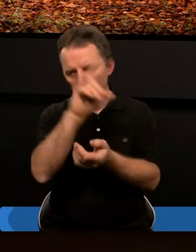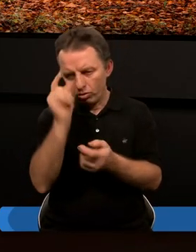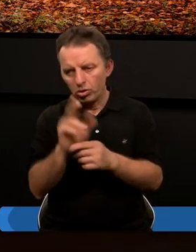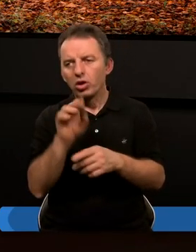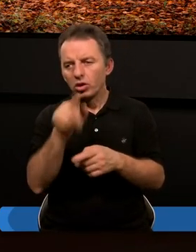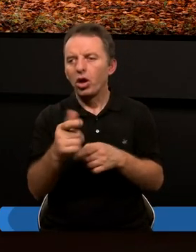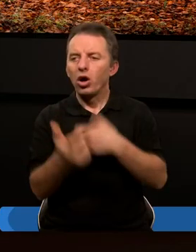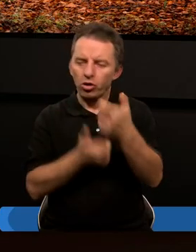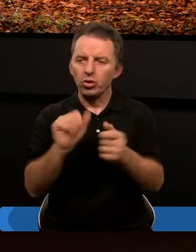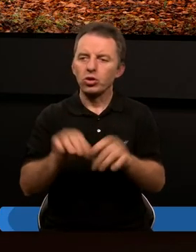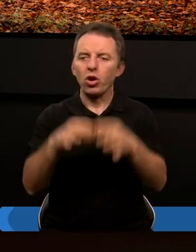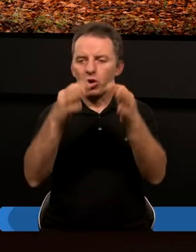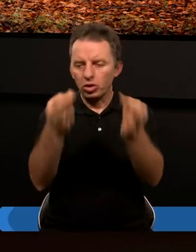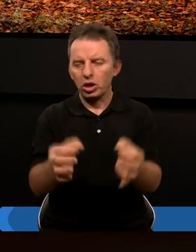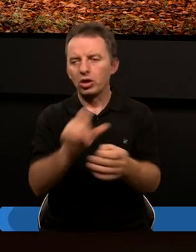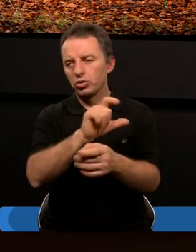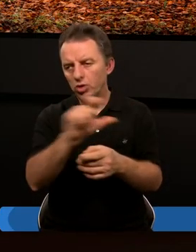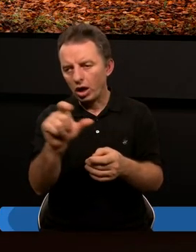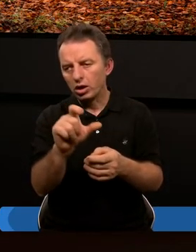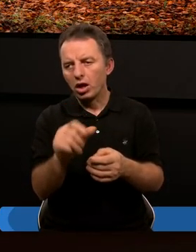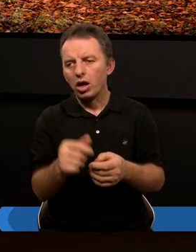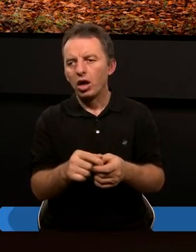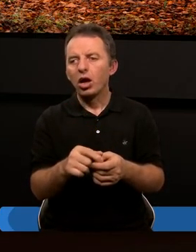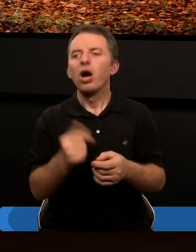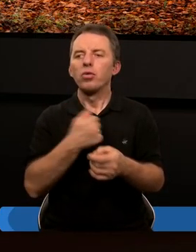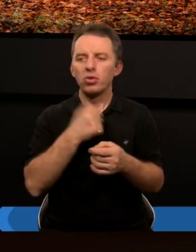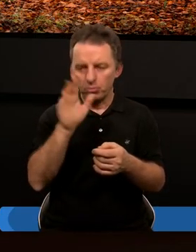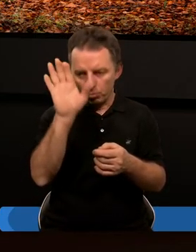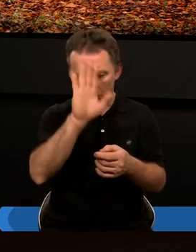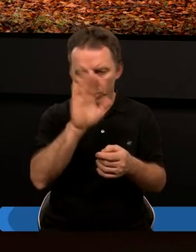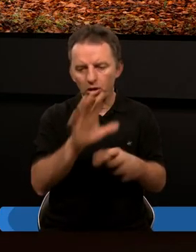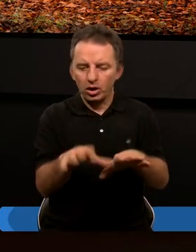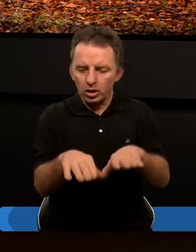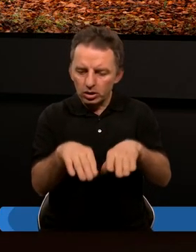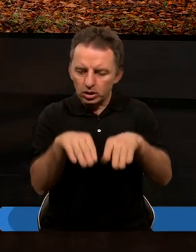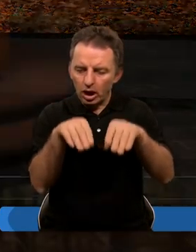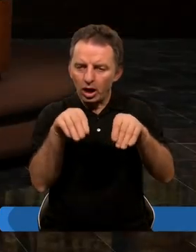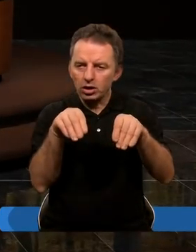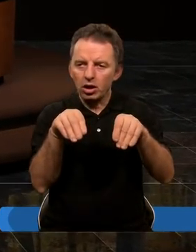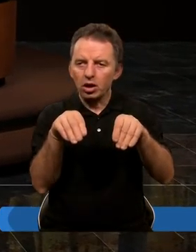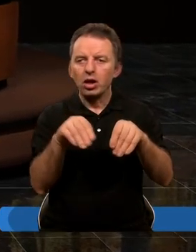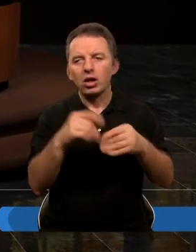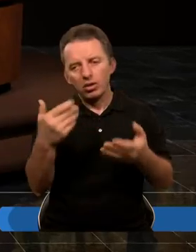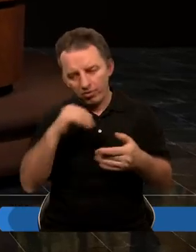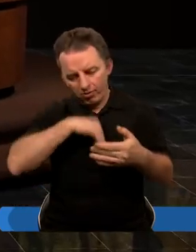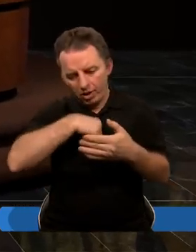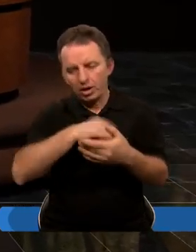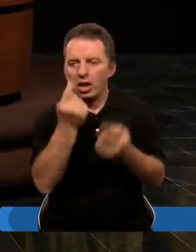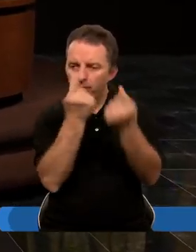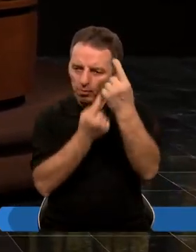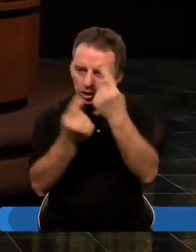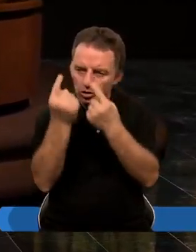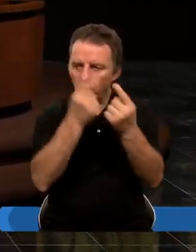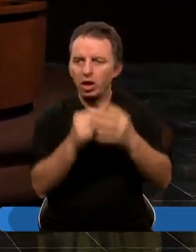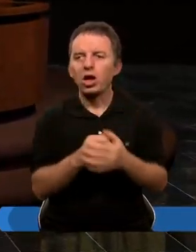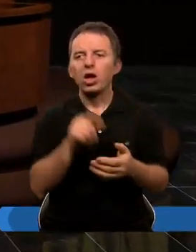na ludzi, tak jak to robiliście do tej pory, ale żebyście pozwolili Bogu zacząć w was myśleć. To jest